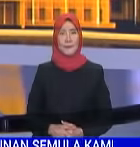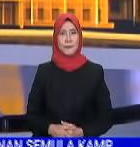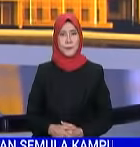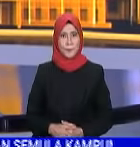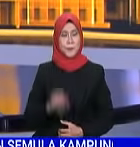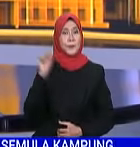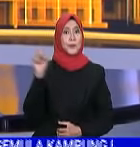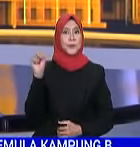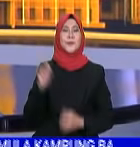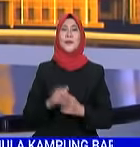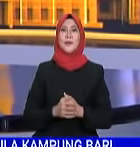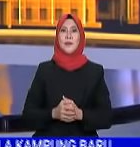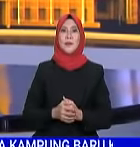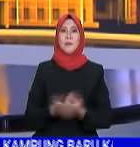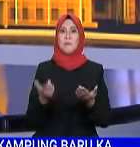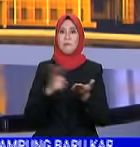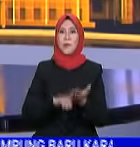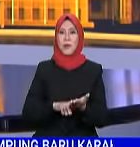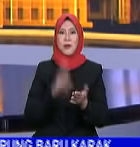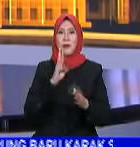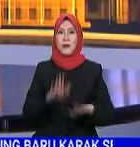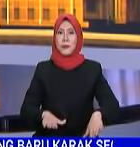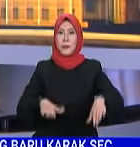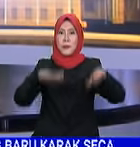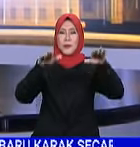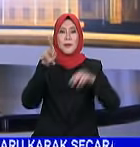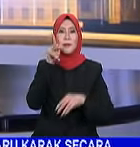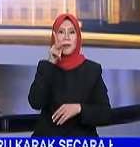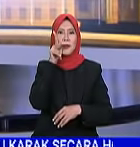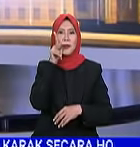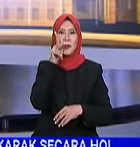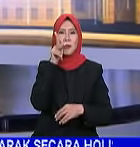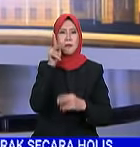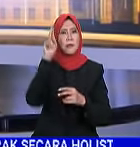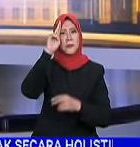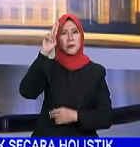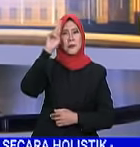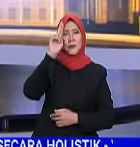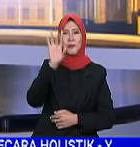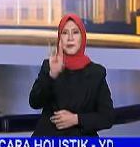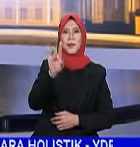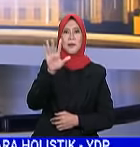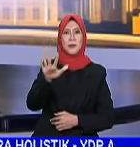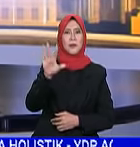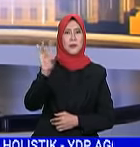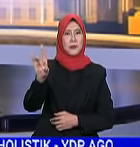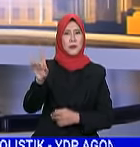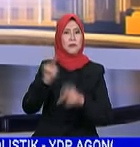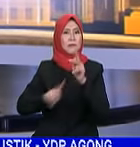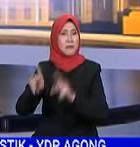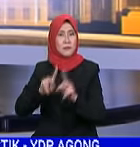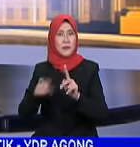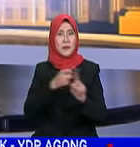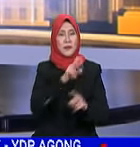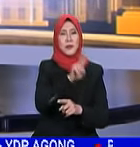Baik, saudara, perkembangan banjir di Kedah. Situasi banjir negeri itu tidak banyak berubah dengan 858 penduduk